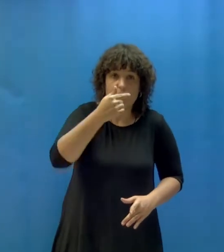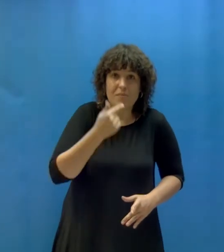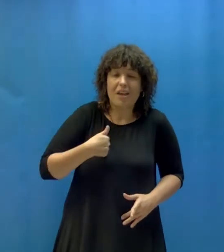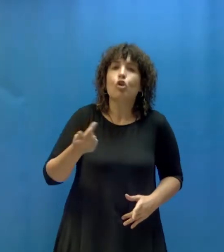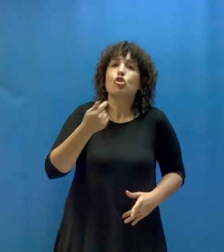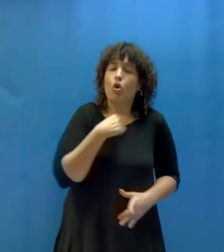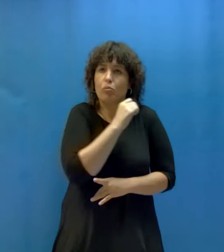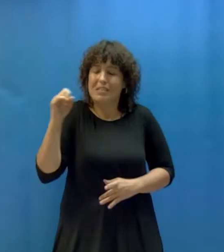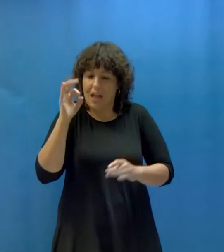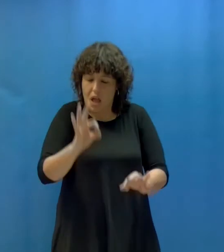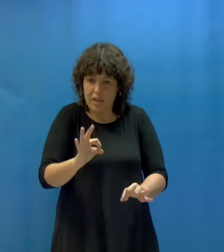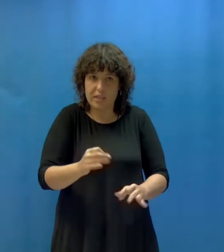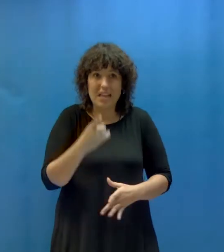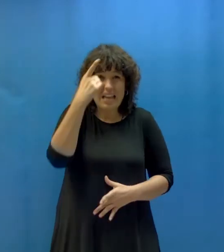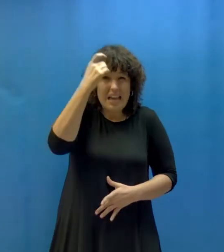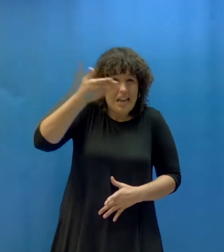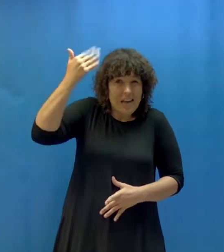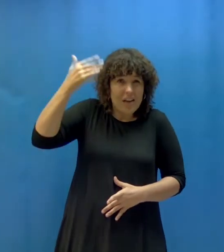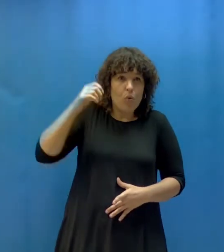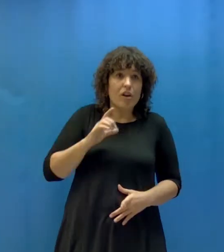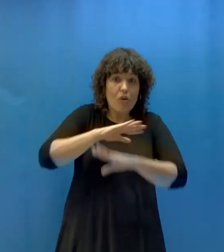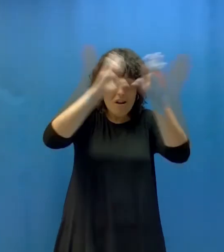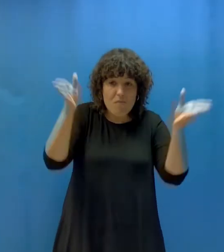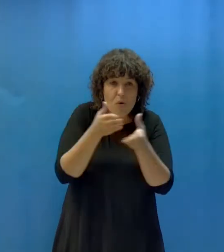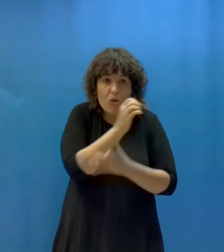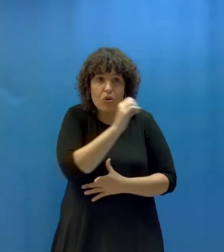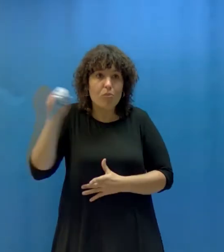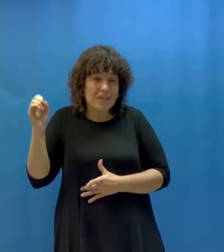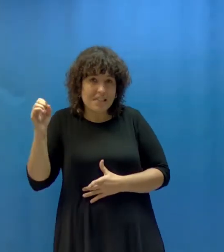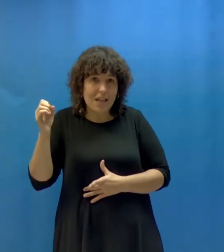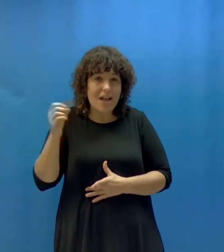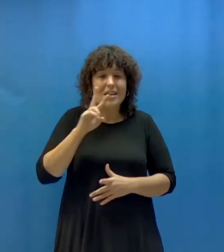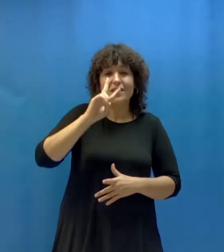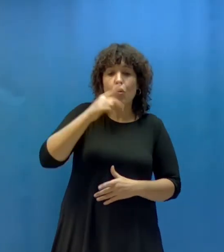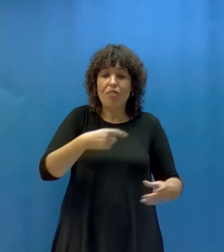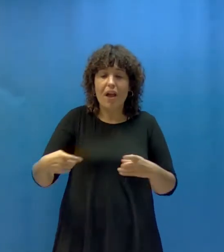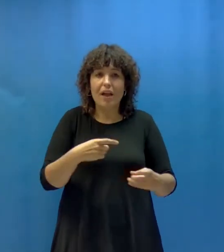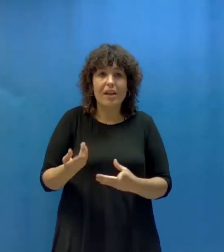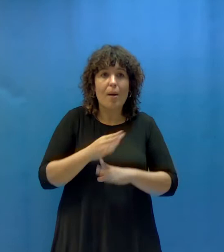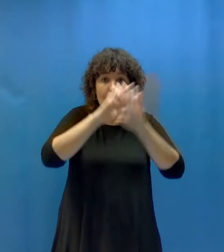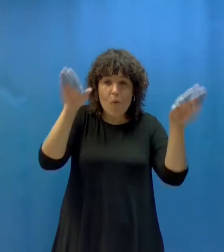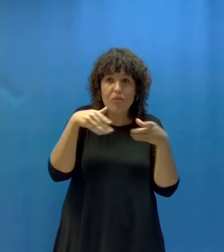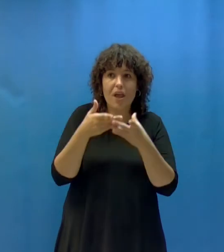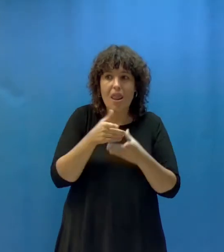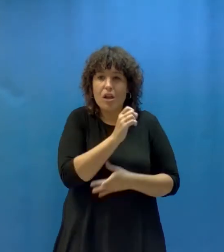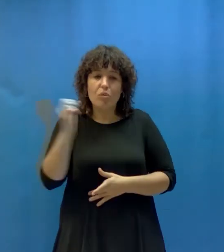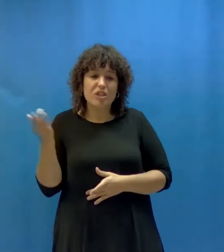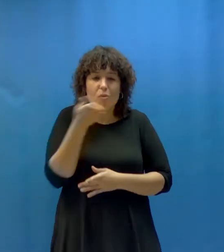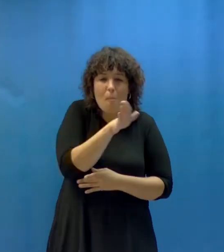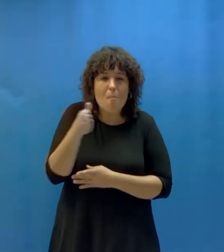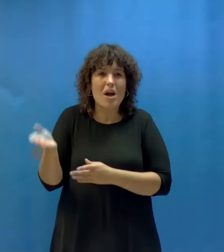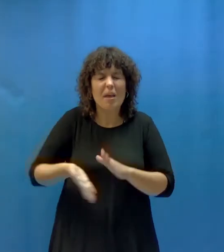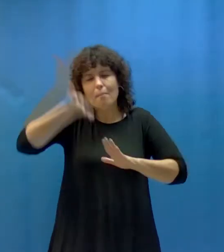que el comunisme en el món s'ha carregat a Vergent de la Segona Guerra Mundial. I lliçons de democràcia li vaig dir que vostè, defensant a Cuba